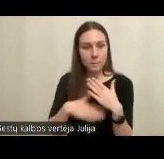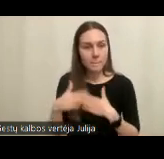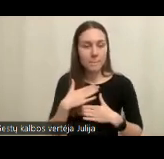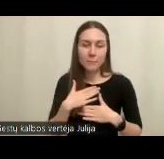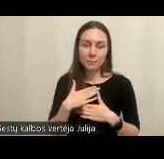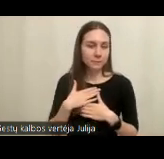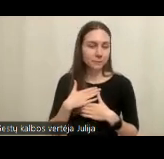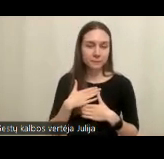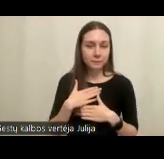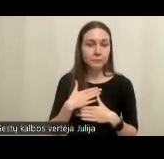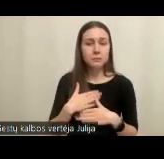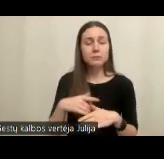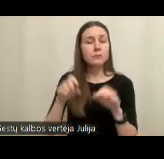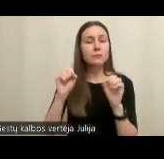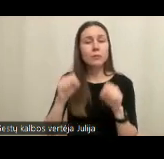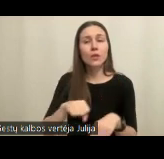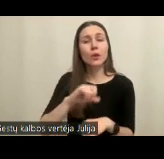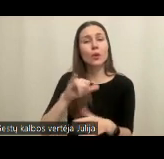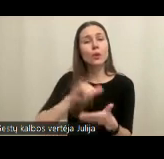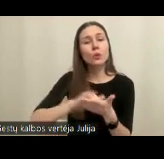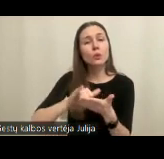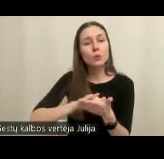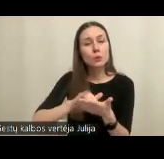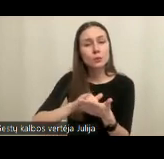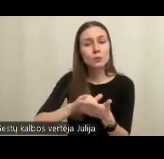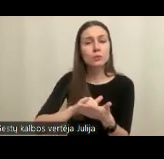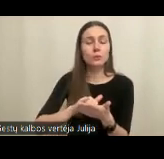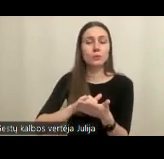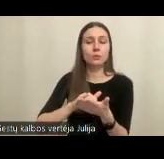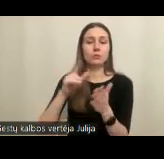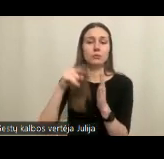Ir gali būti naudojami YouTube'ai